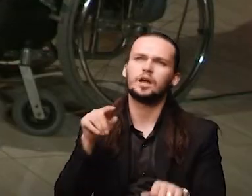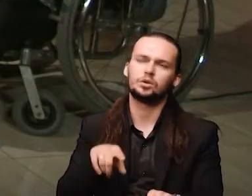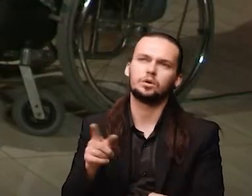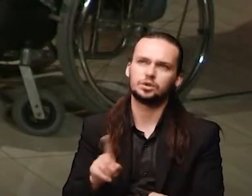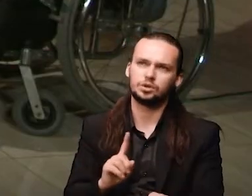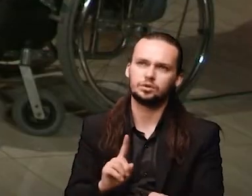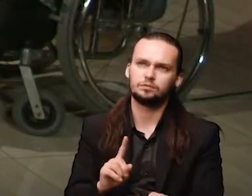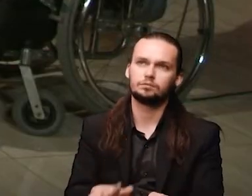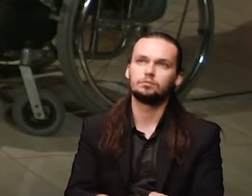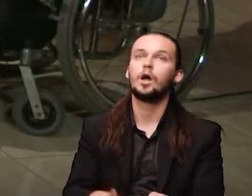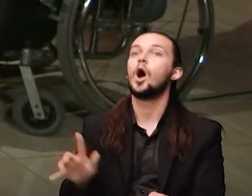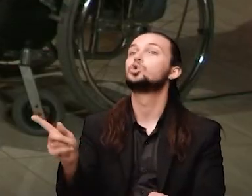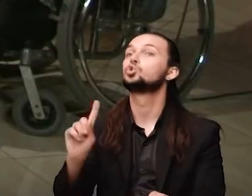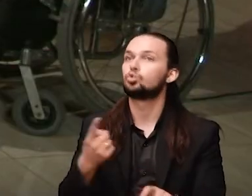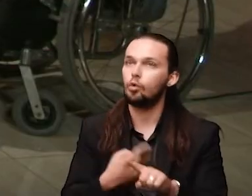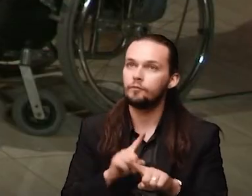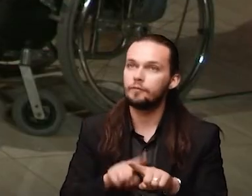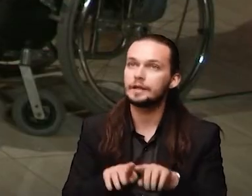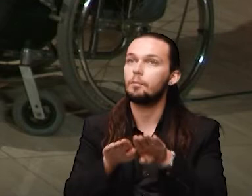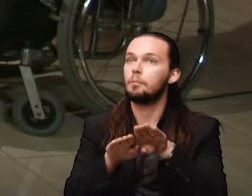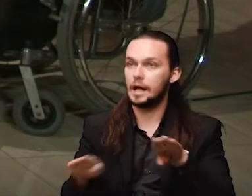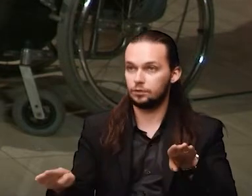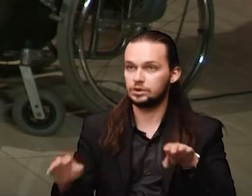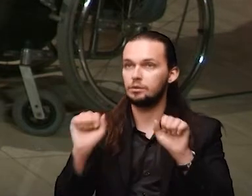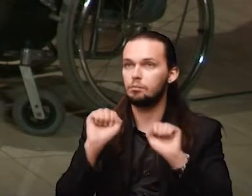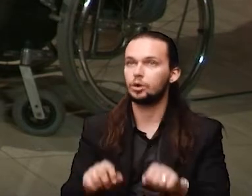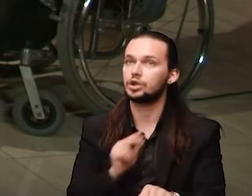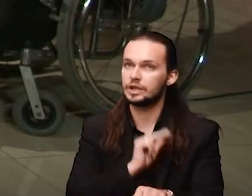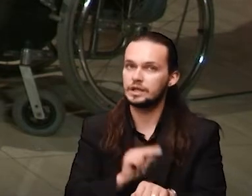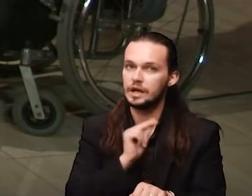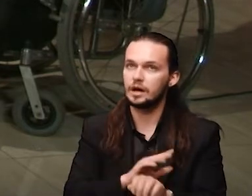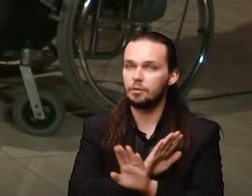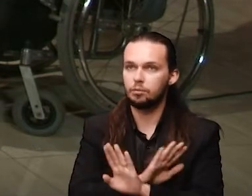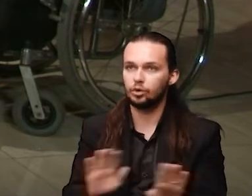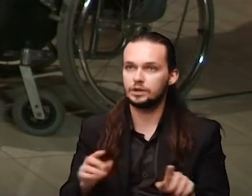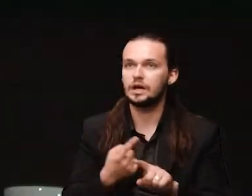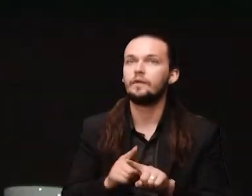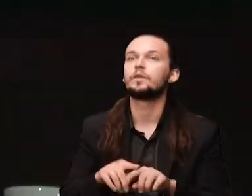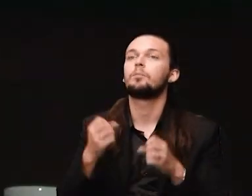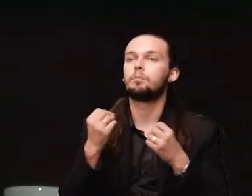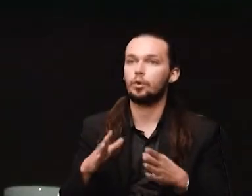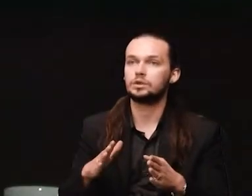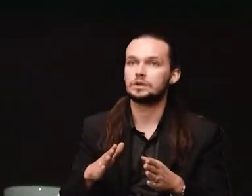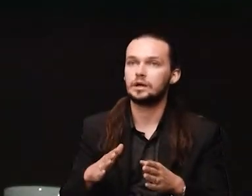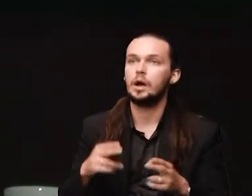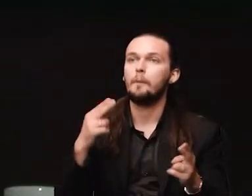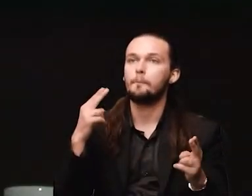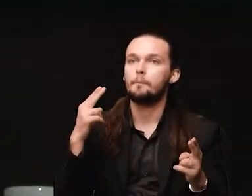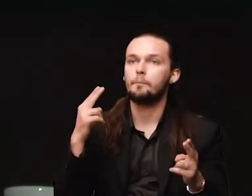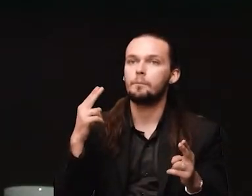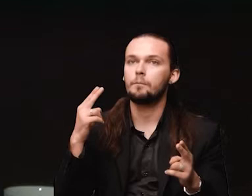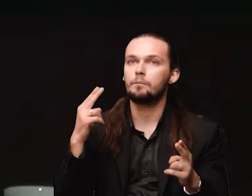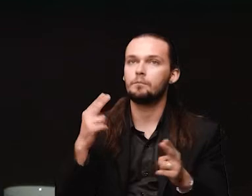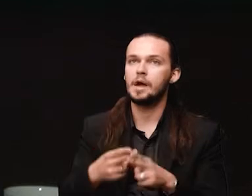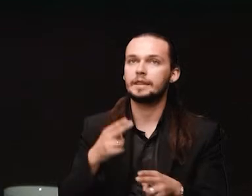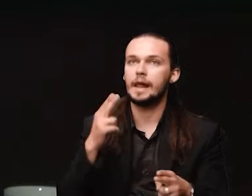меня берет удивление то, что в этом пандусе может не работать? Это просто откидная металлическая